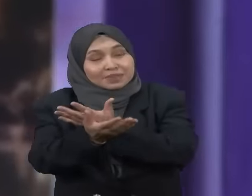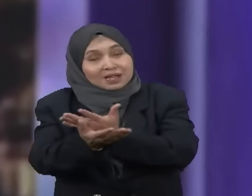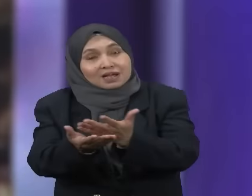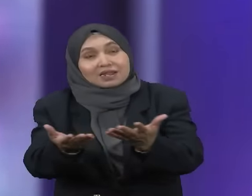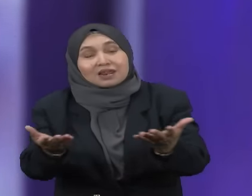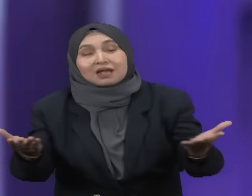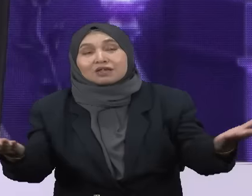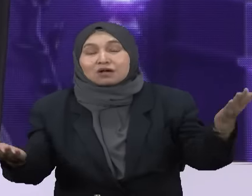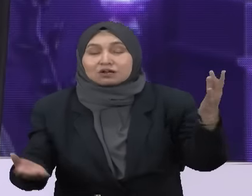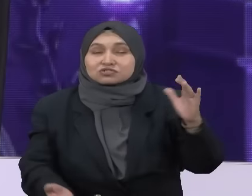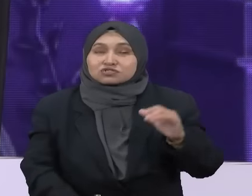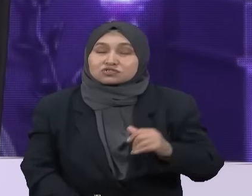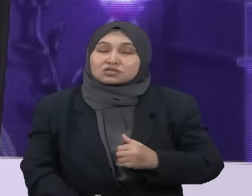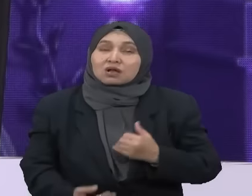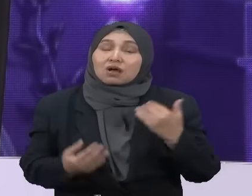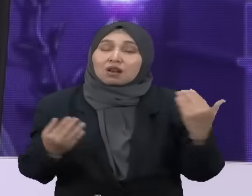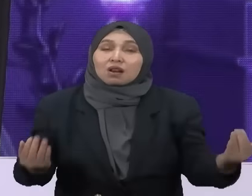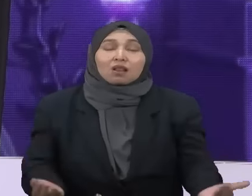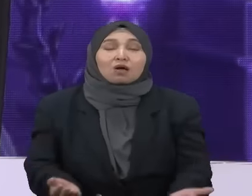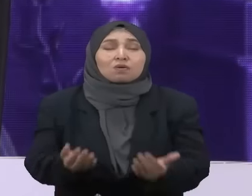alaika,